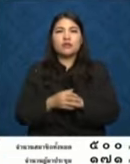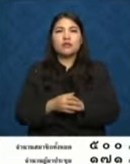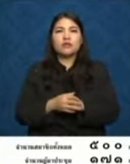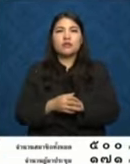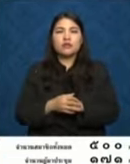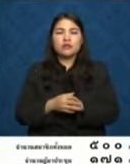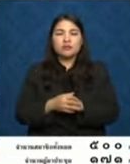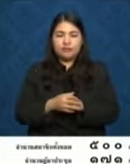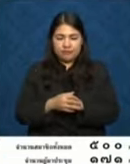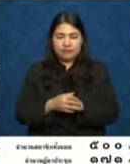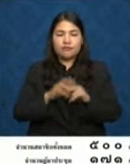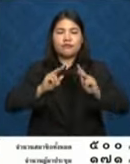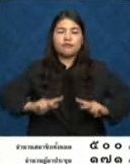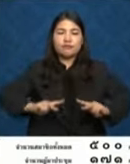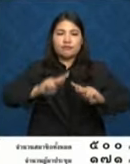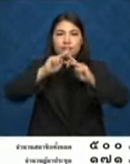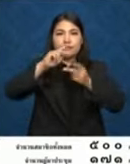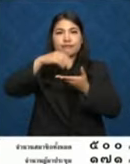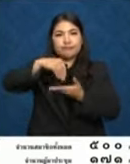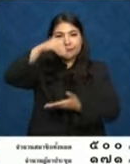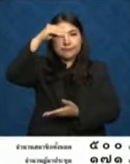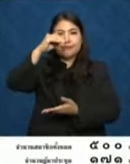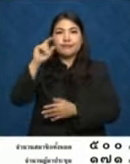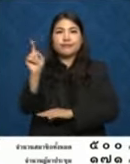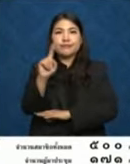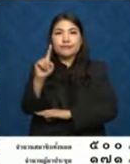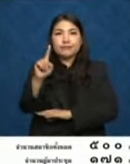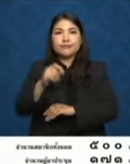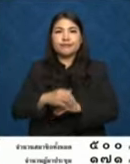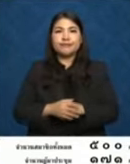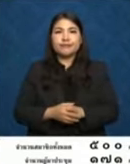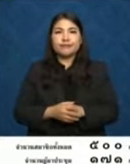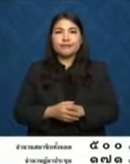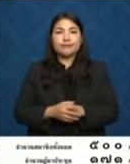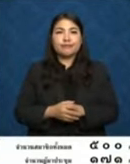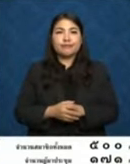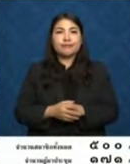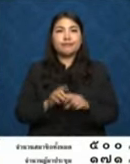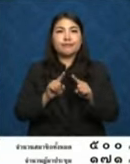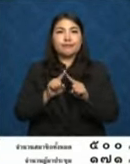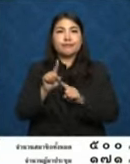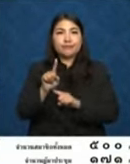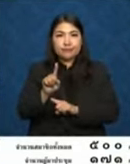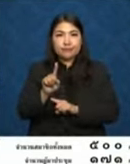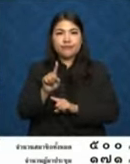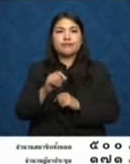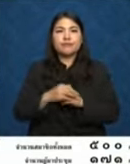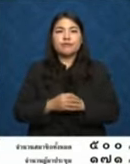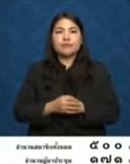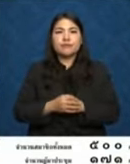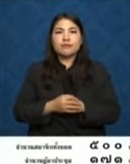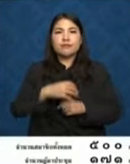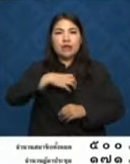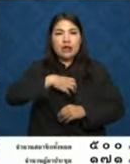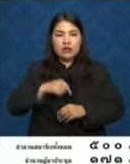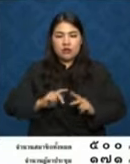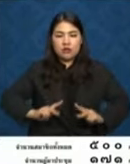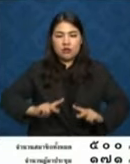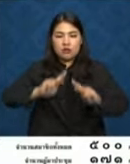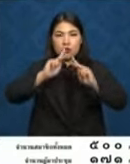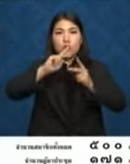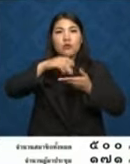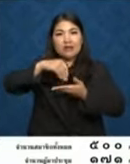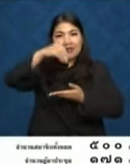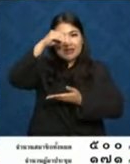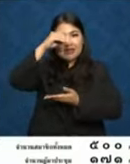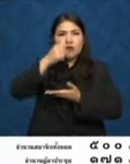ธิการต่อไปนี้นะครับเรื่องแรกขอให้กระทรวงศึกษาธิการปลด